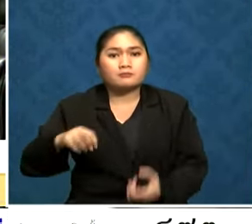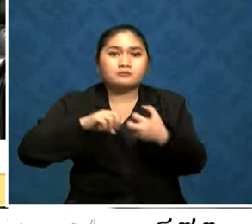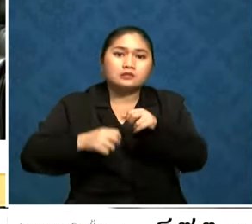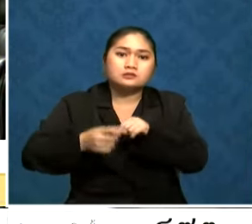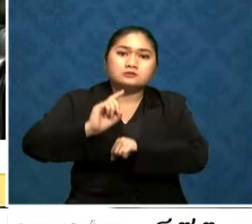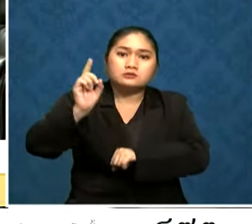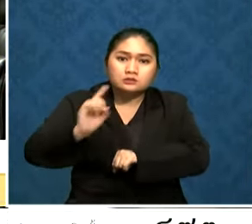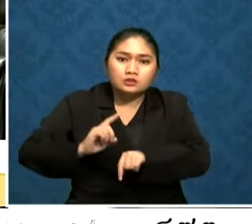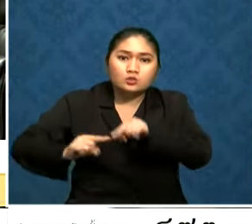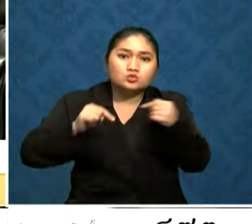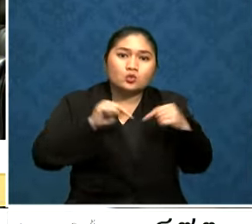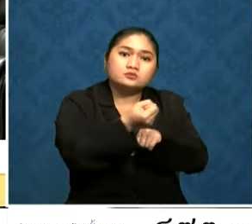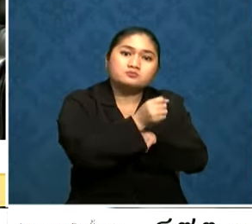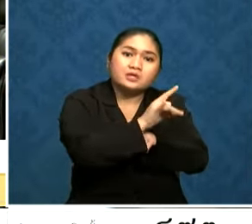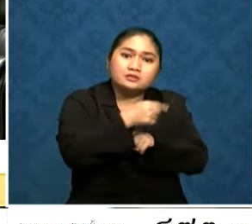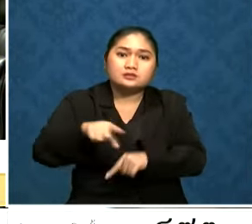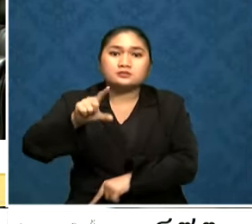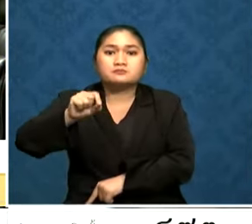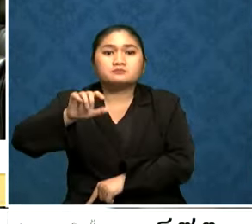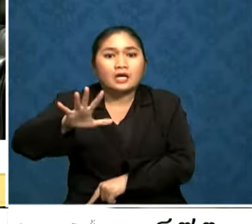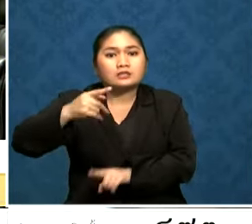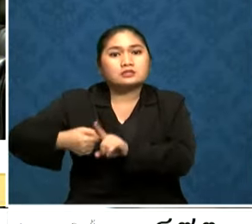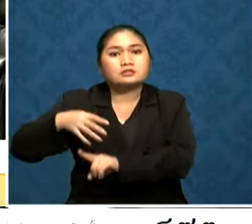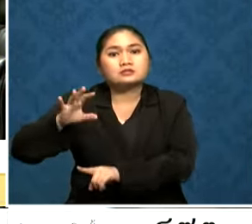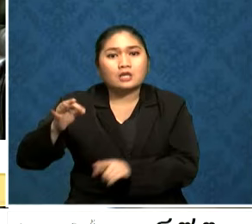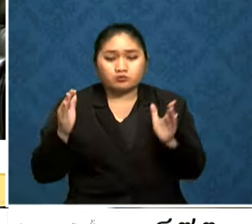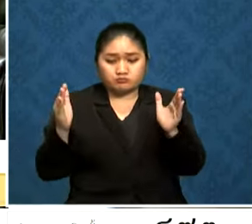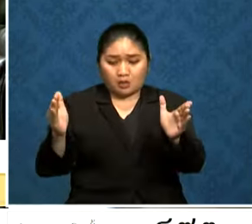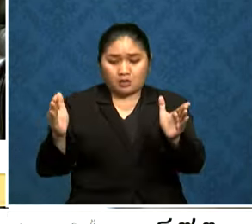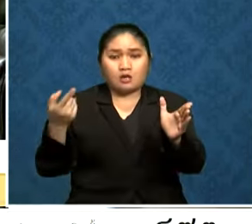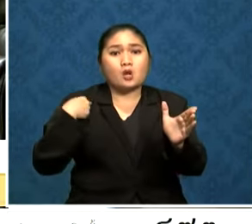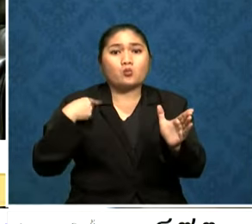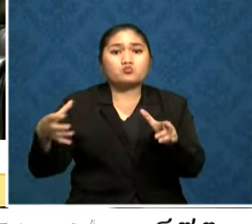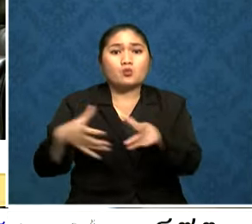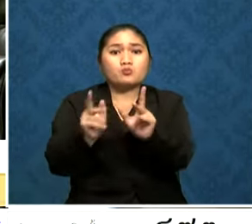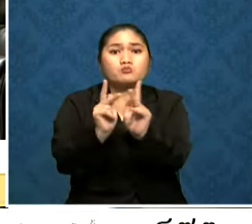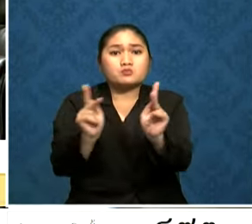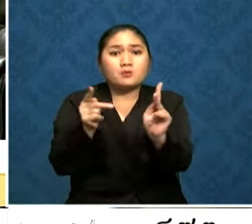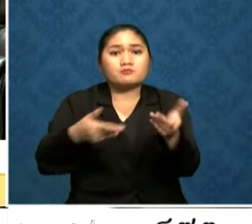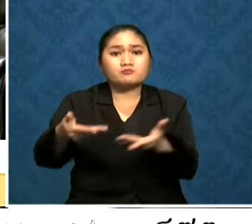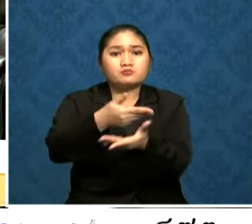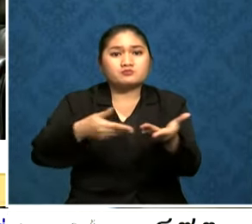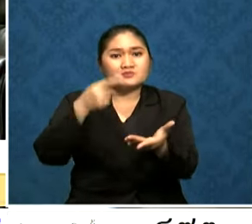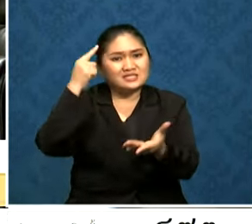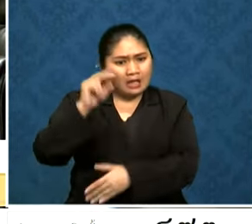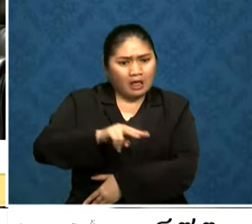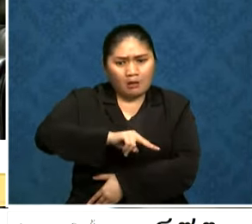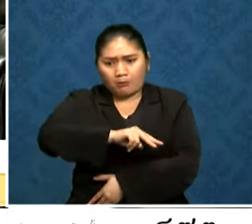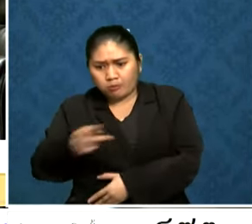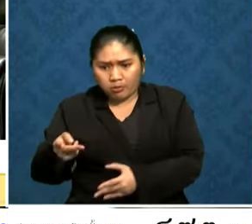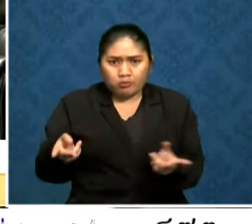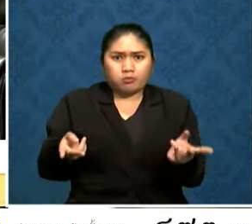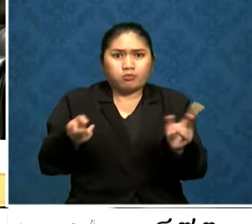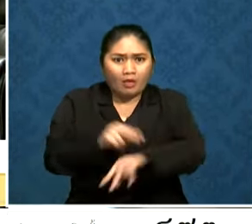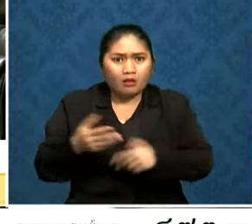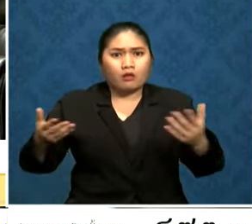ของวันที่ 18 ถึ 25 กัยายนได้ไปดนบรดาลให้คณะกรมธิการวธธษภานั้นได้กลับรรมแบบ 180 องศ